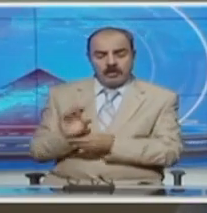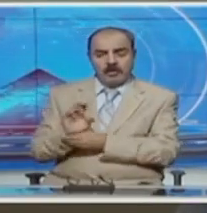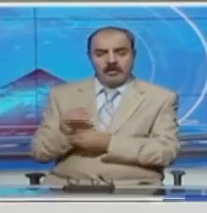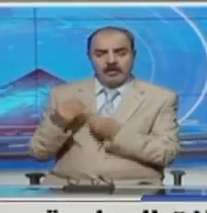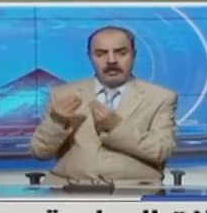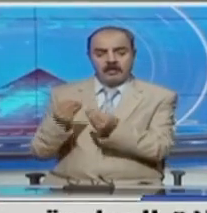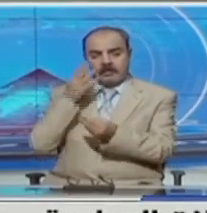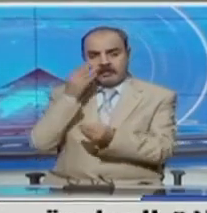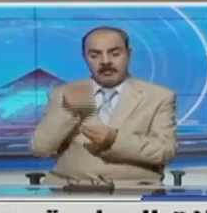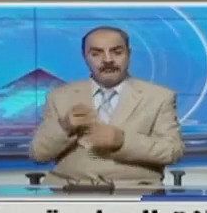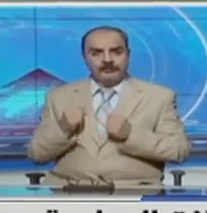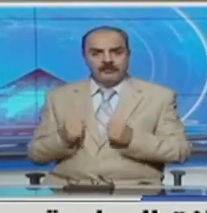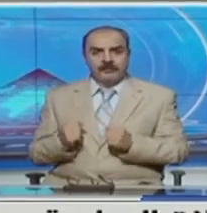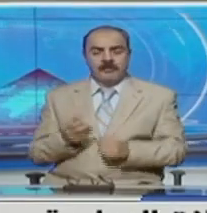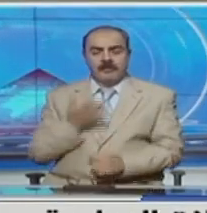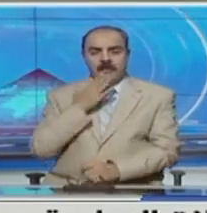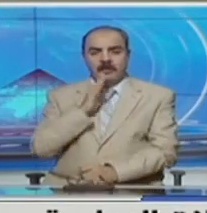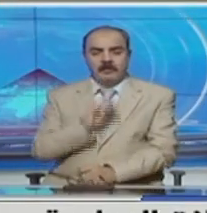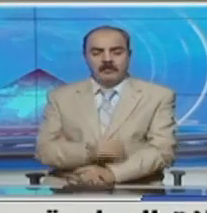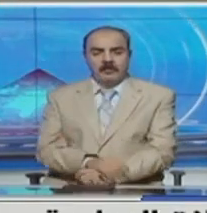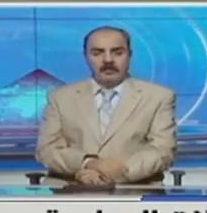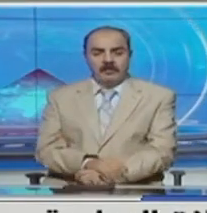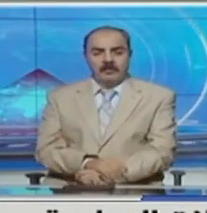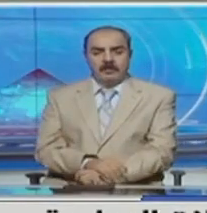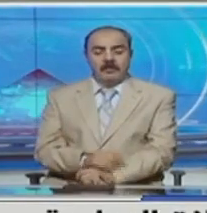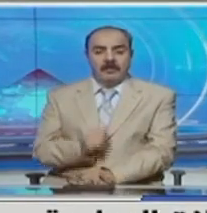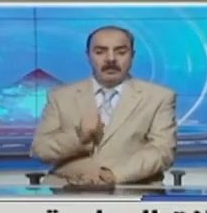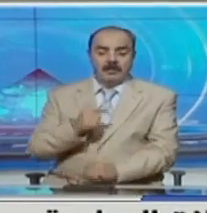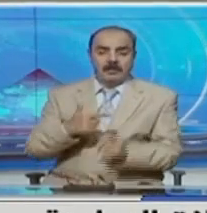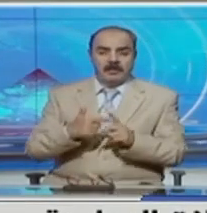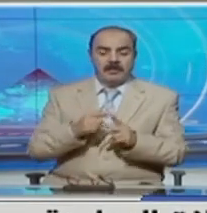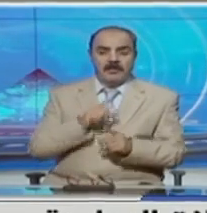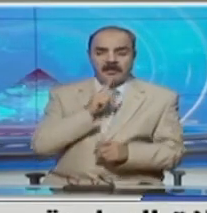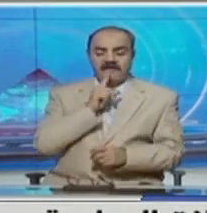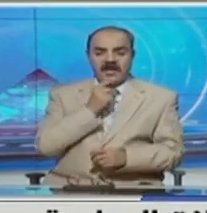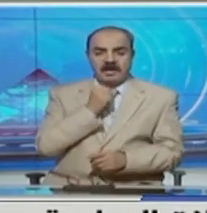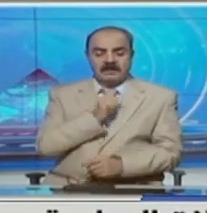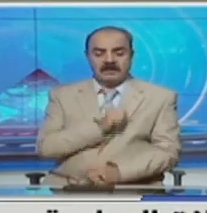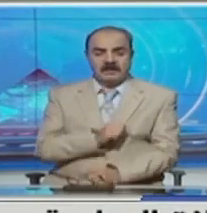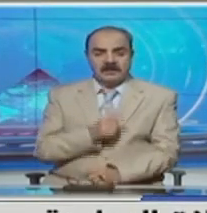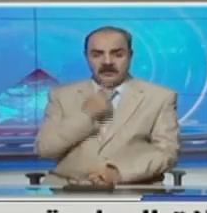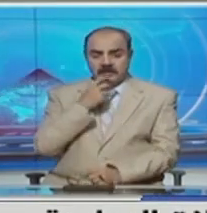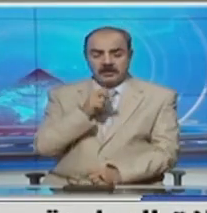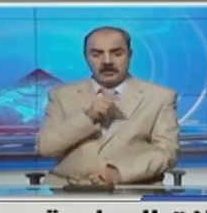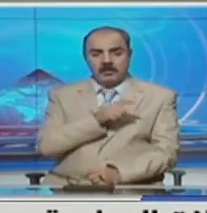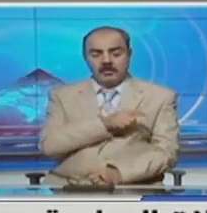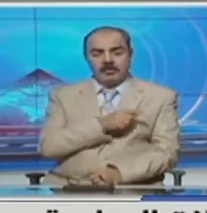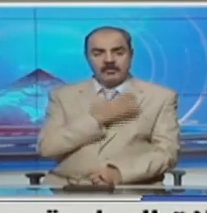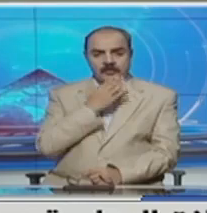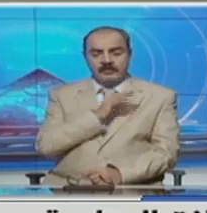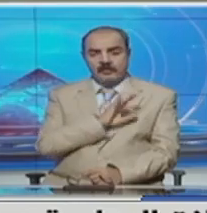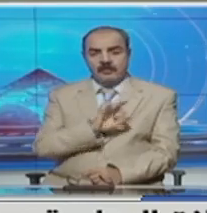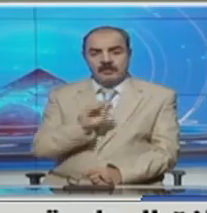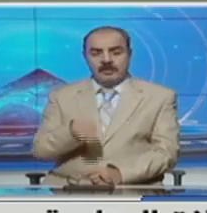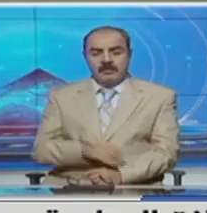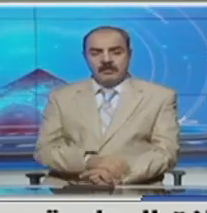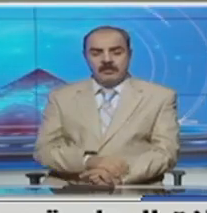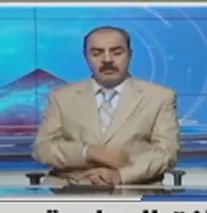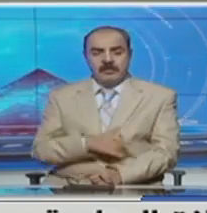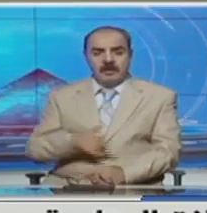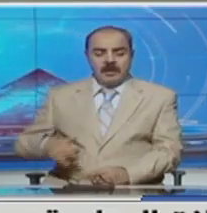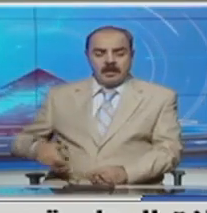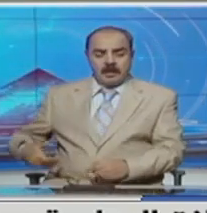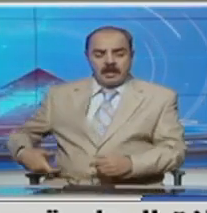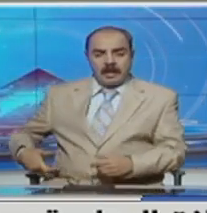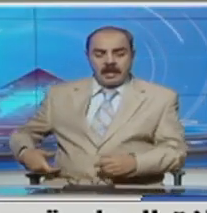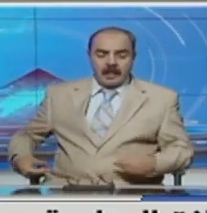الله ما شاء الله بقى كويس يعني الحمد لله. والتاني فارس برضو عنده 25 سنة والحمد لله اتبرع بالكلية